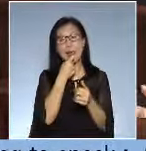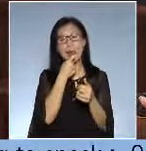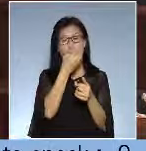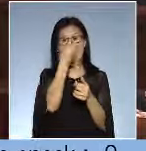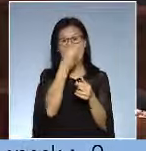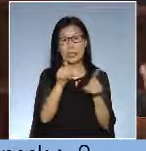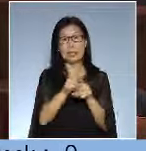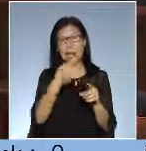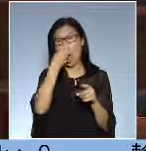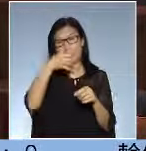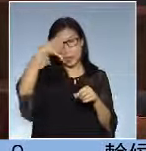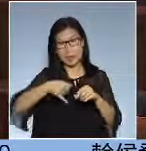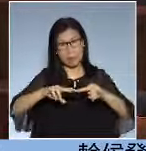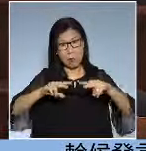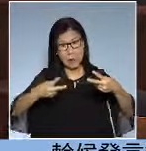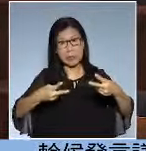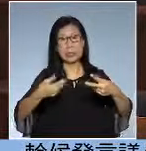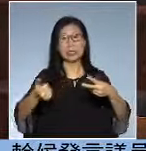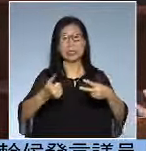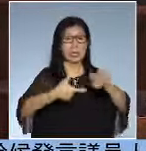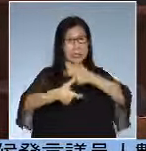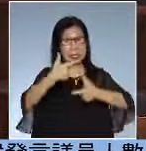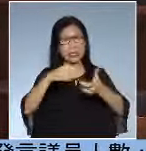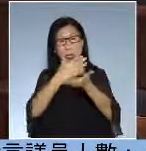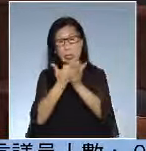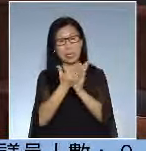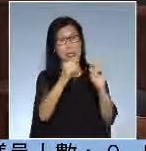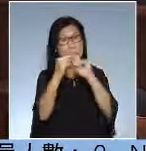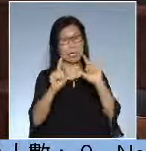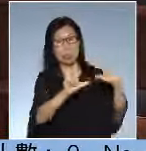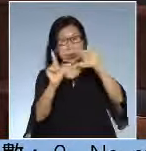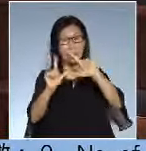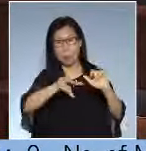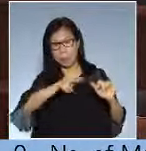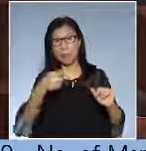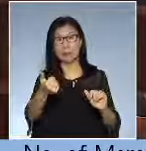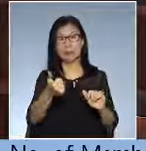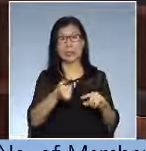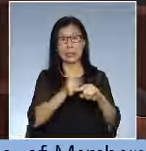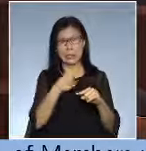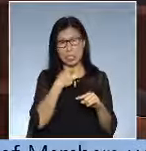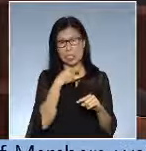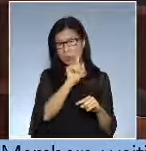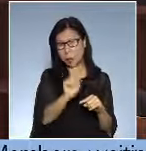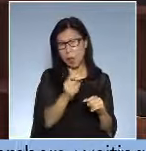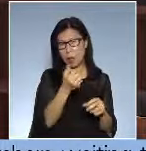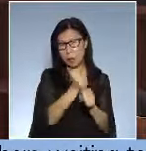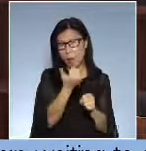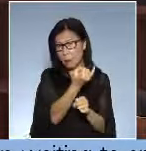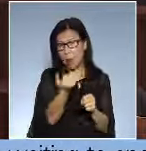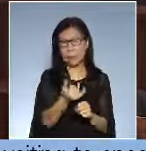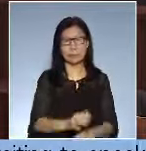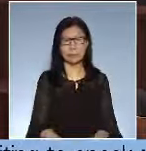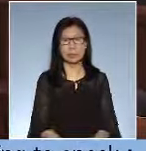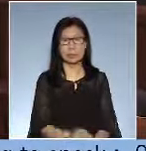想香港有發展，真的想發展經濟，想改善民生的話，是不是要做這些事呢？我